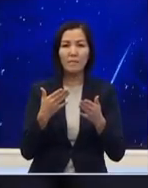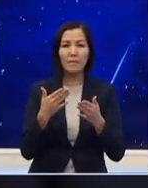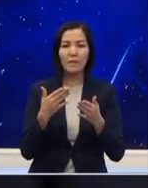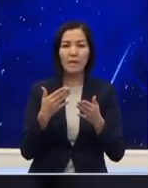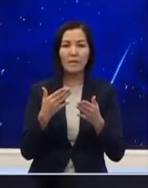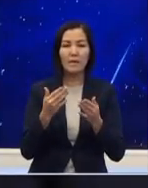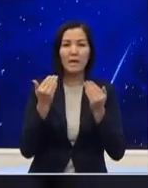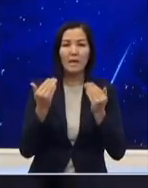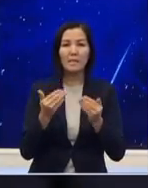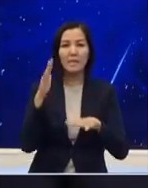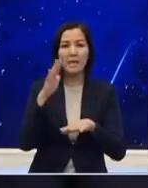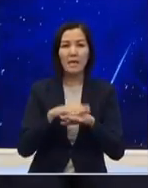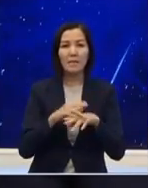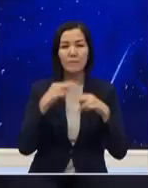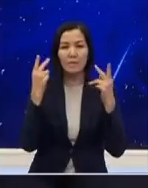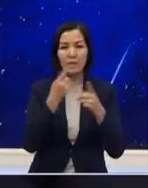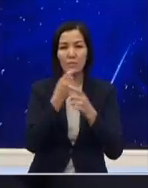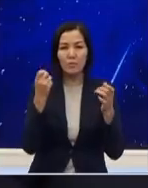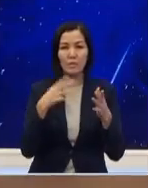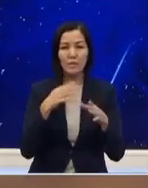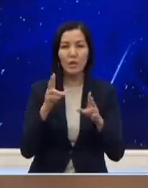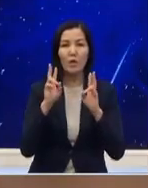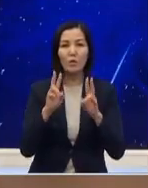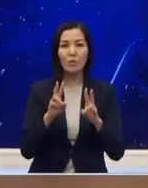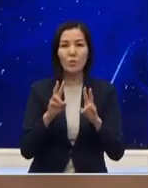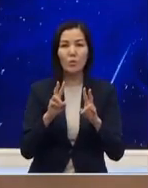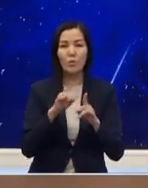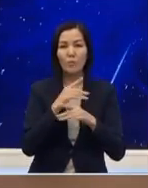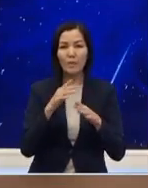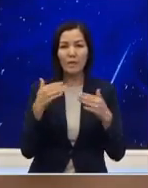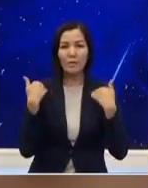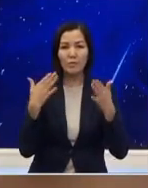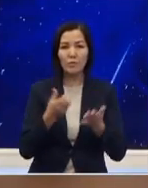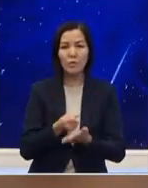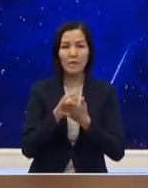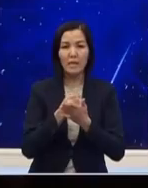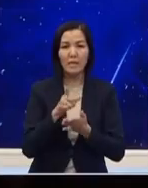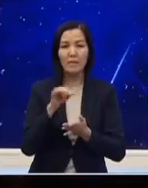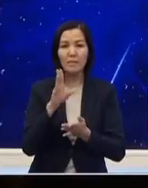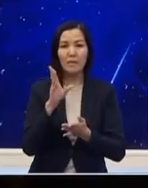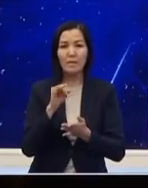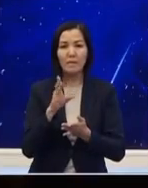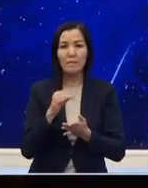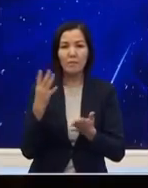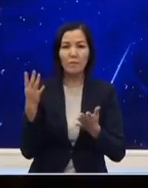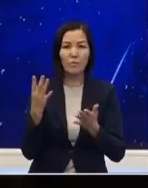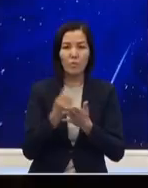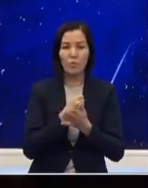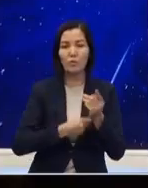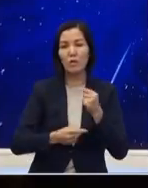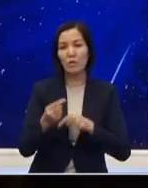деп әзілдеді, шыны аралас. Әкім ескерту жасады, бірақ талай ұсынысын қолдады. Бегелдиев